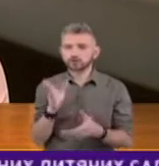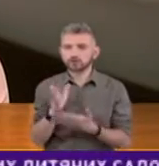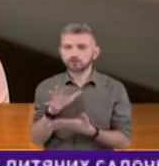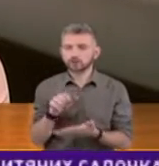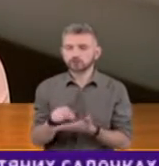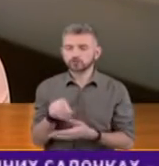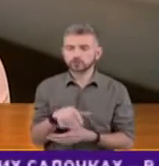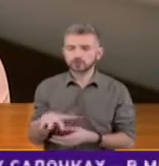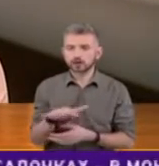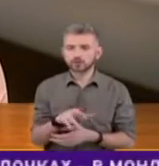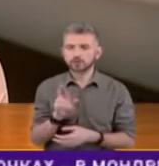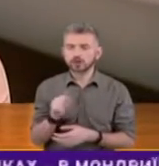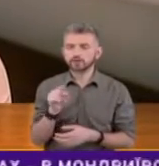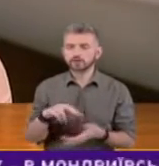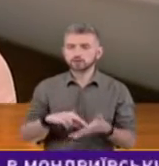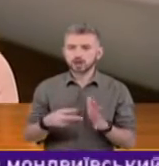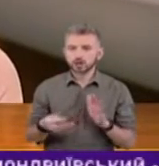цю ділянку, яким чином